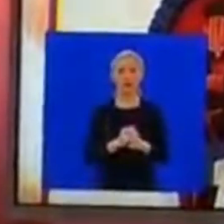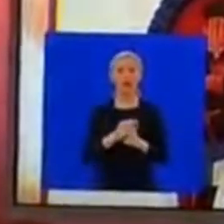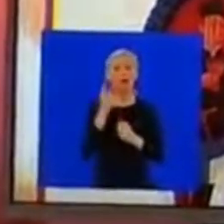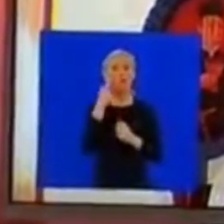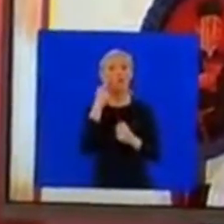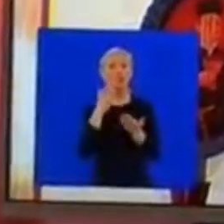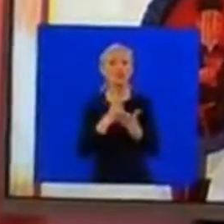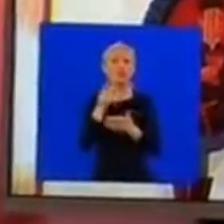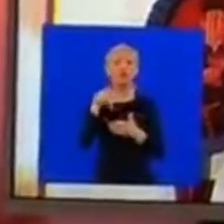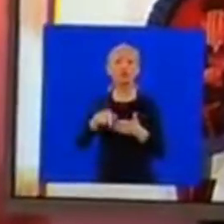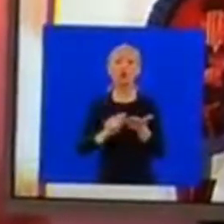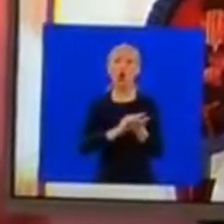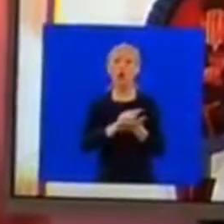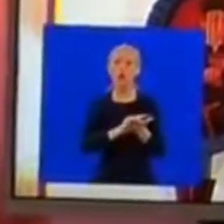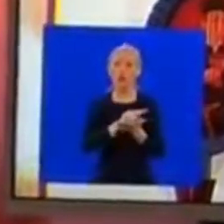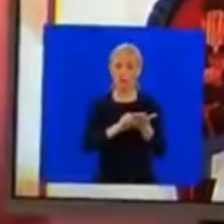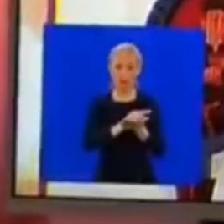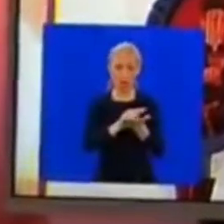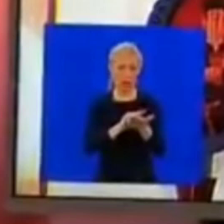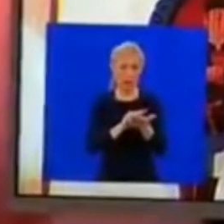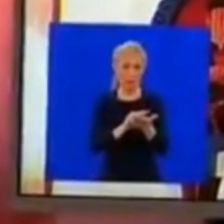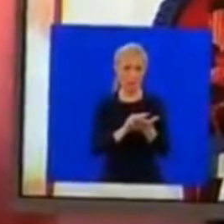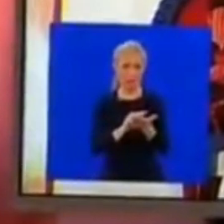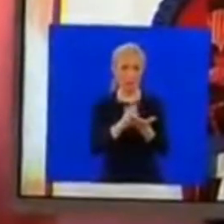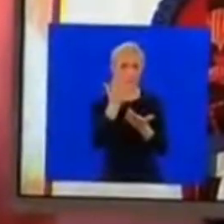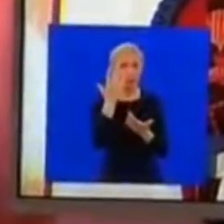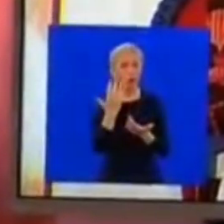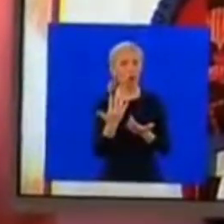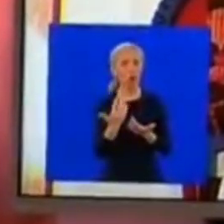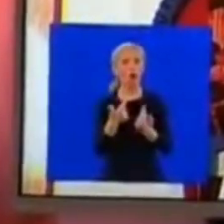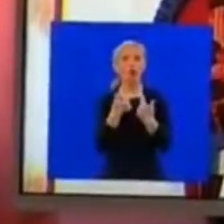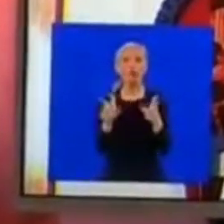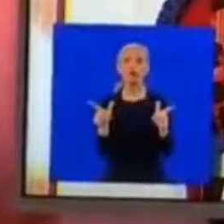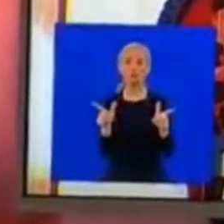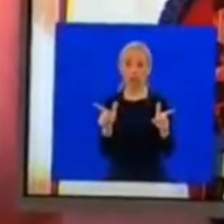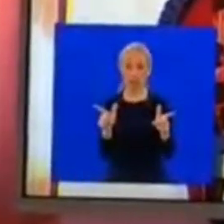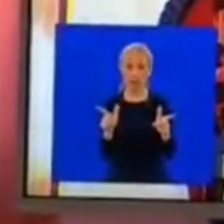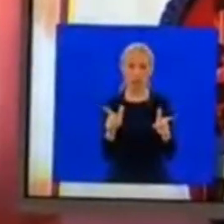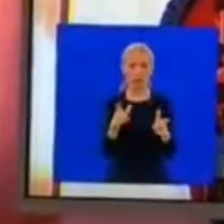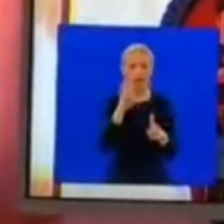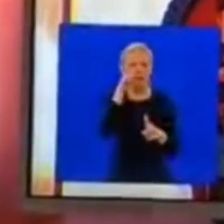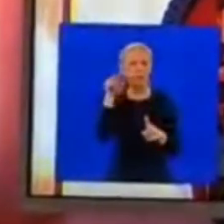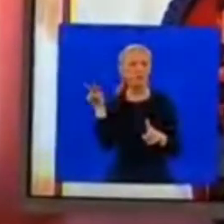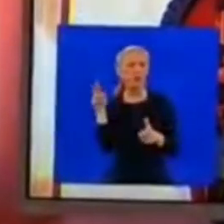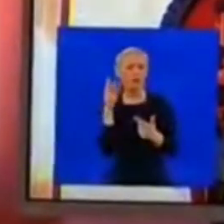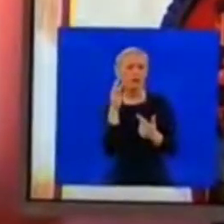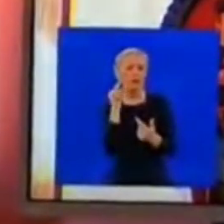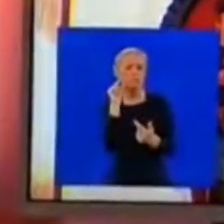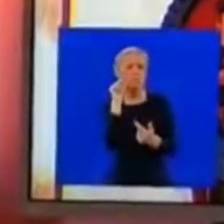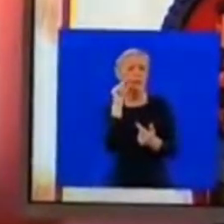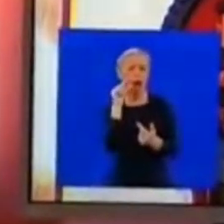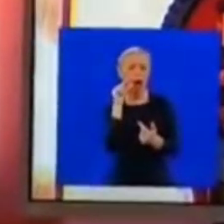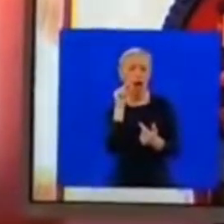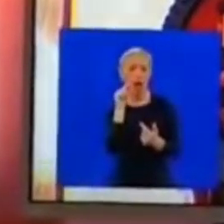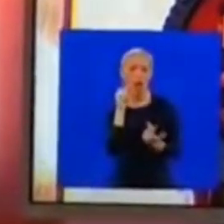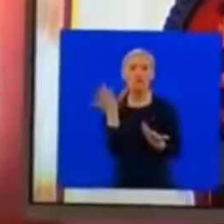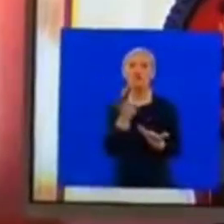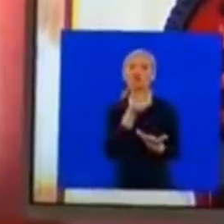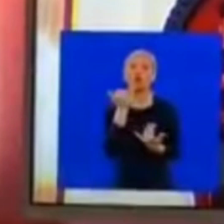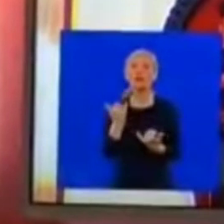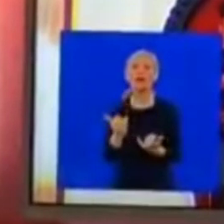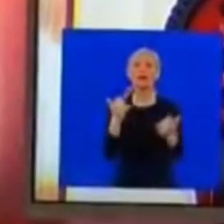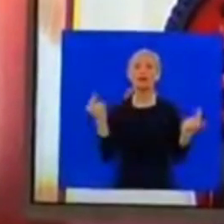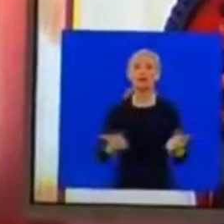Pokušat ćemo kroz ovo vrijeme, koliko nam je dozvoljeno, razmotriti malo ovo što danas